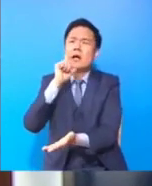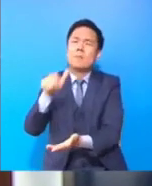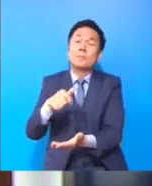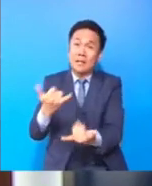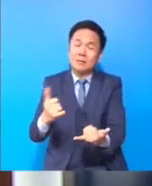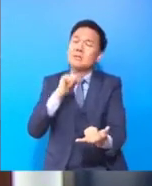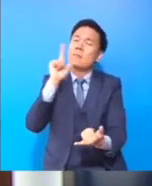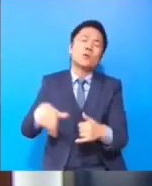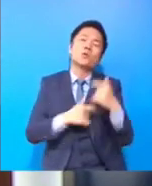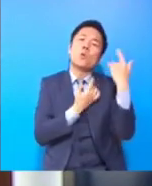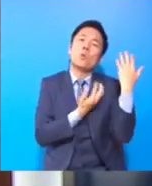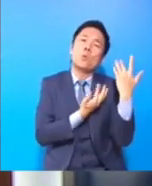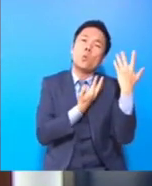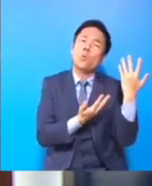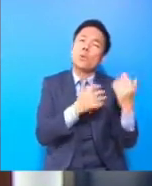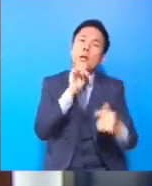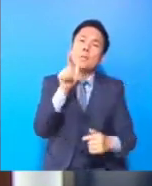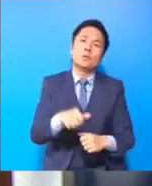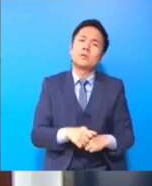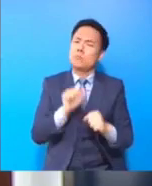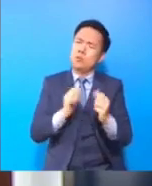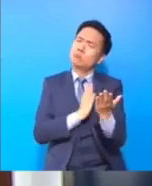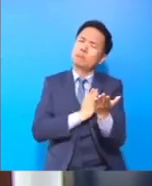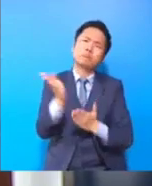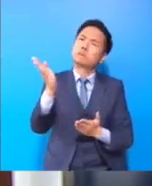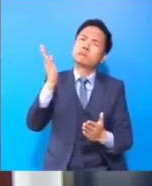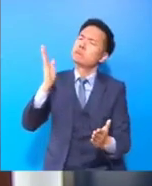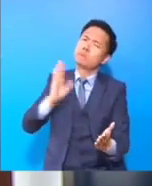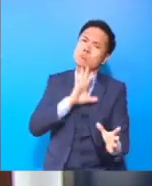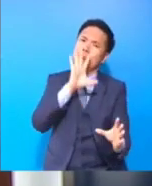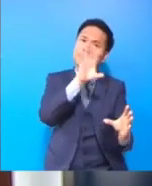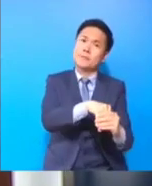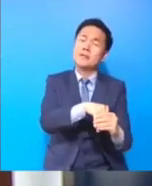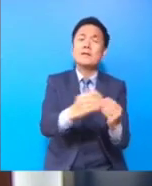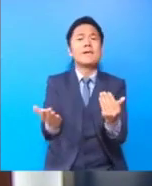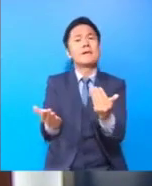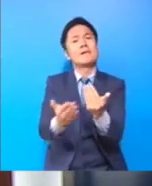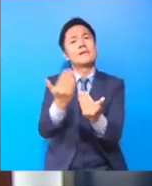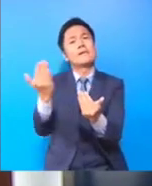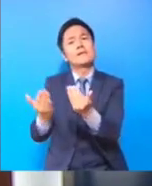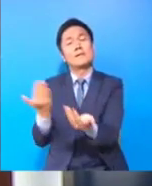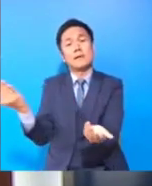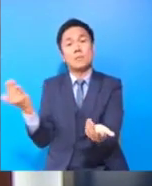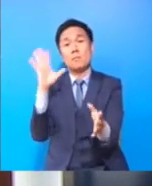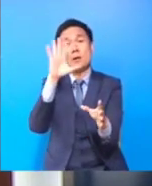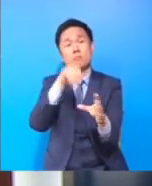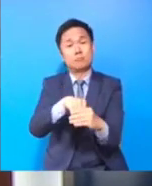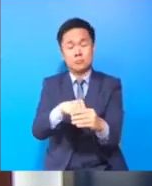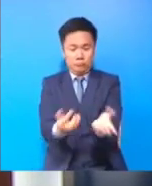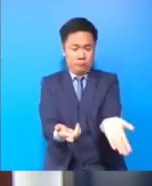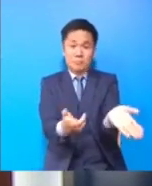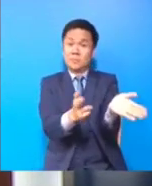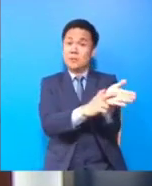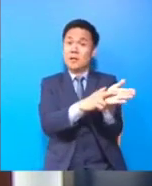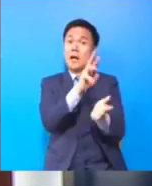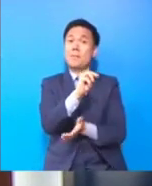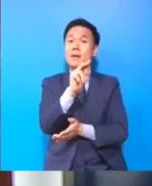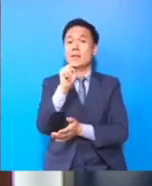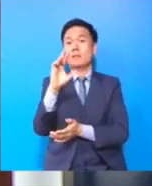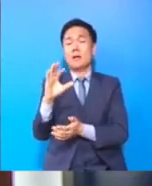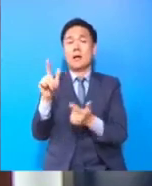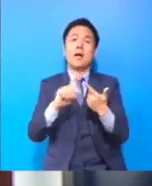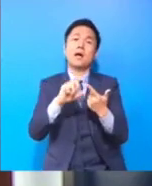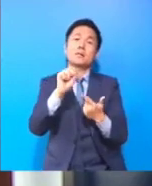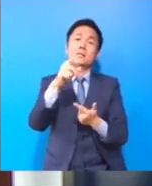perlu menunggu sehingga ada jawatan kosong mereka boleh masuk at dengan cantik yang lebih muda yaitu dengan cakep mendaftar dengan MMC